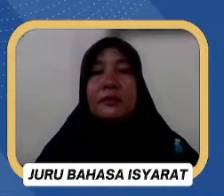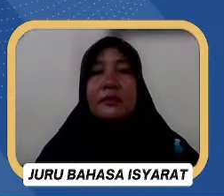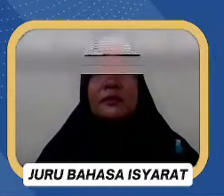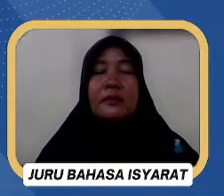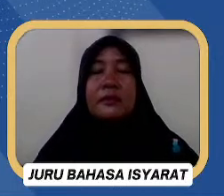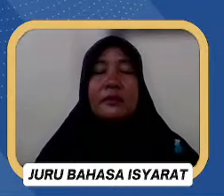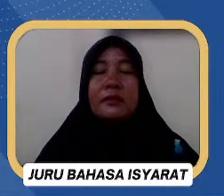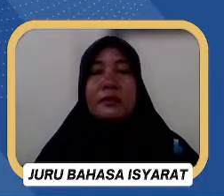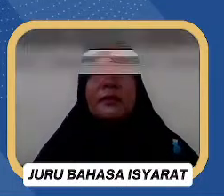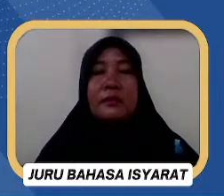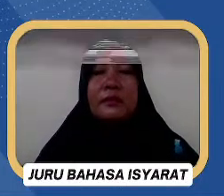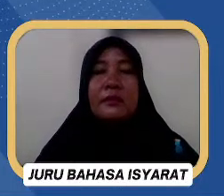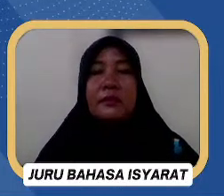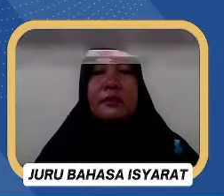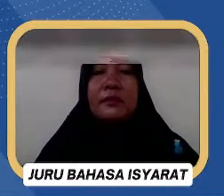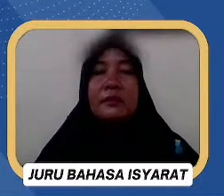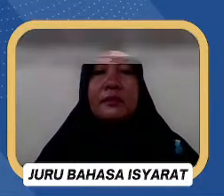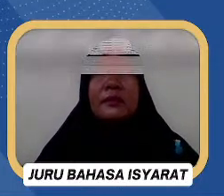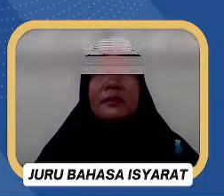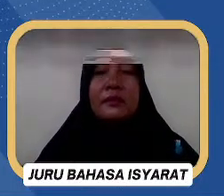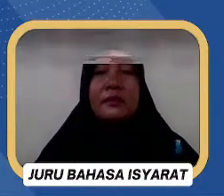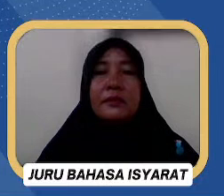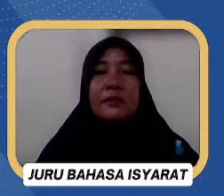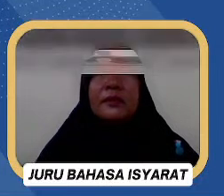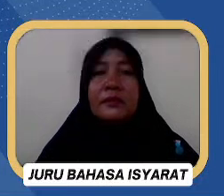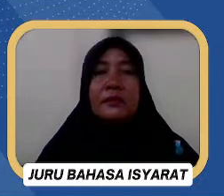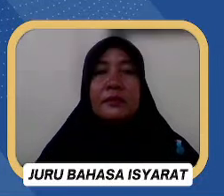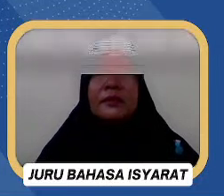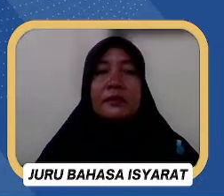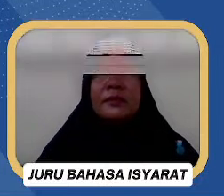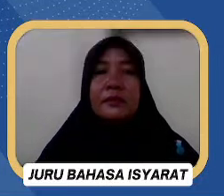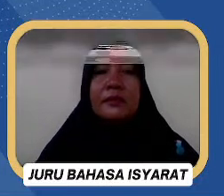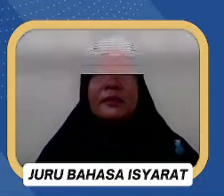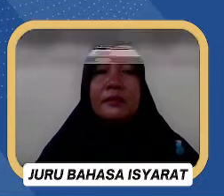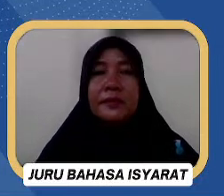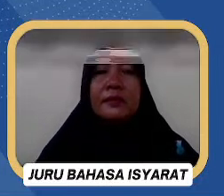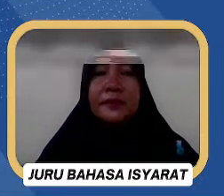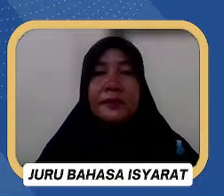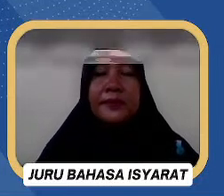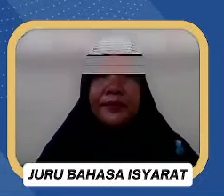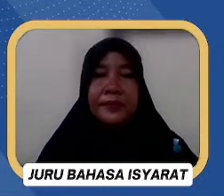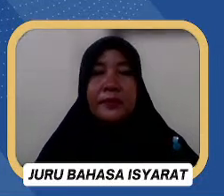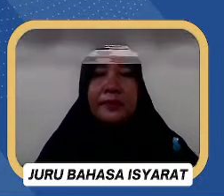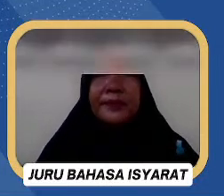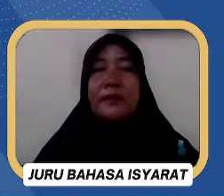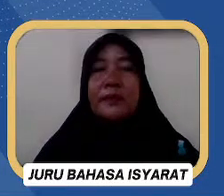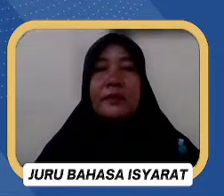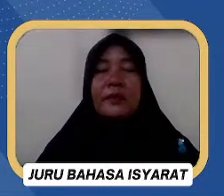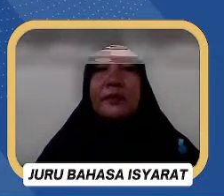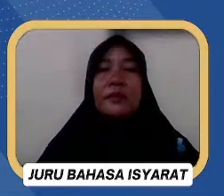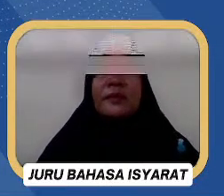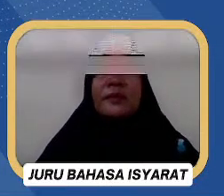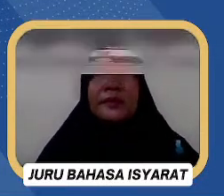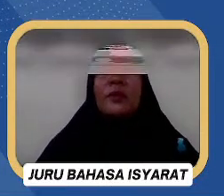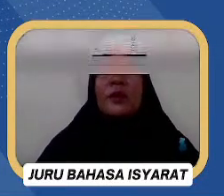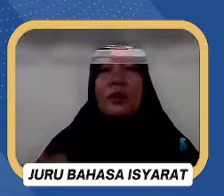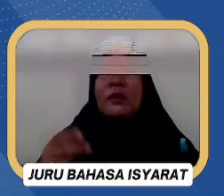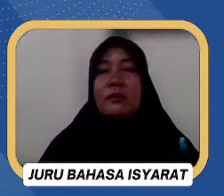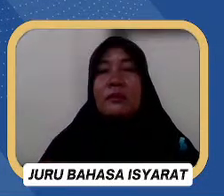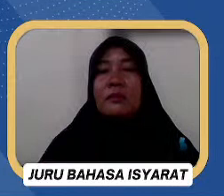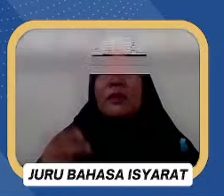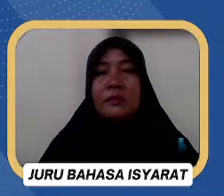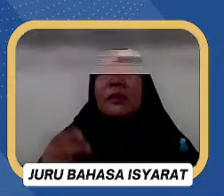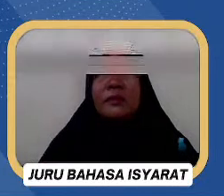berbau wah ya, yang wah meriah kontroversi seperti itu. Bagi saya ini bukan pekerjaan mudah,